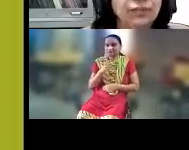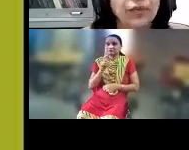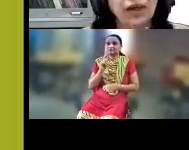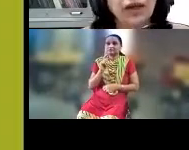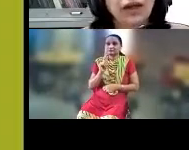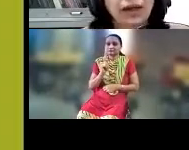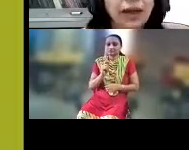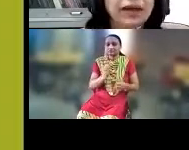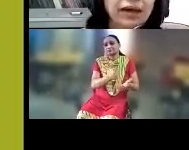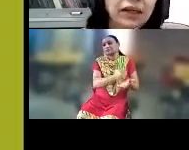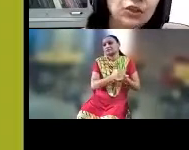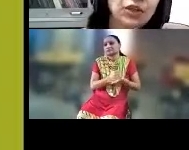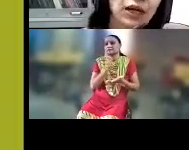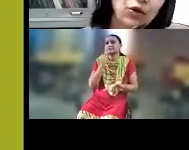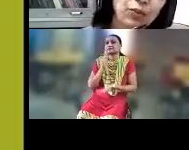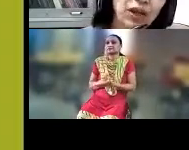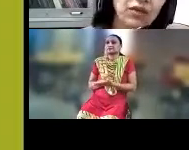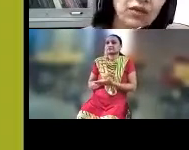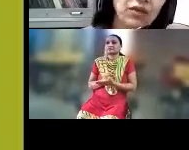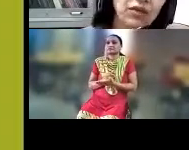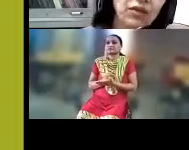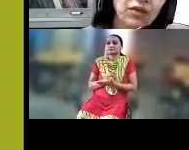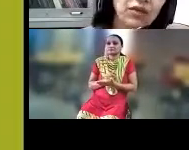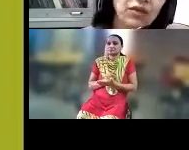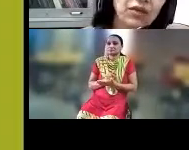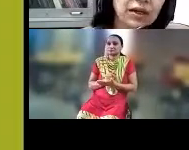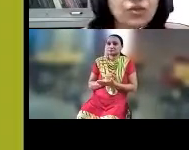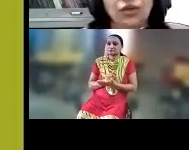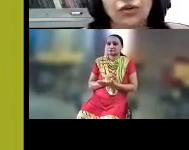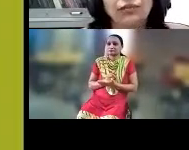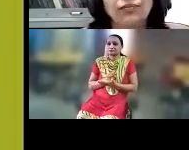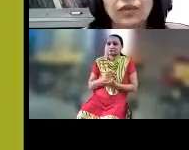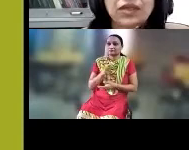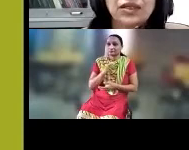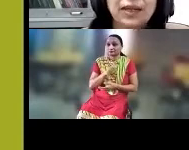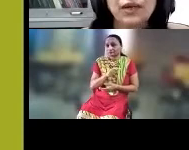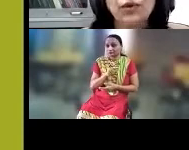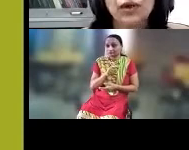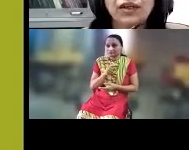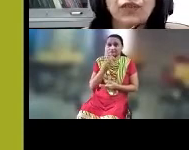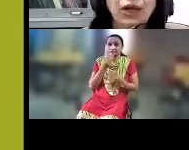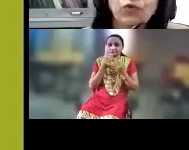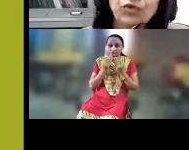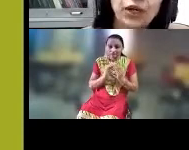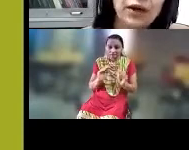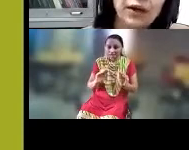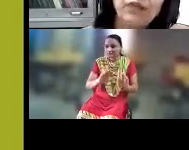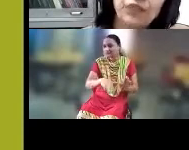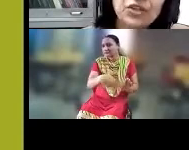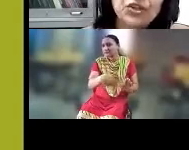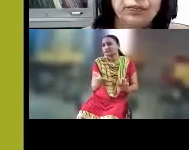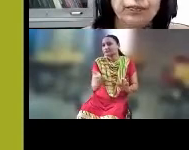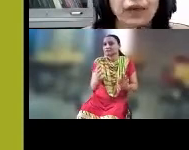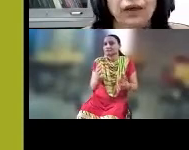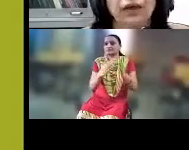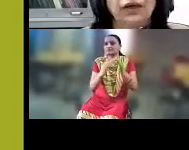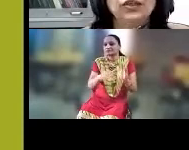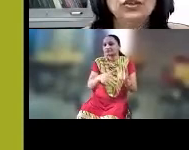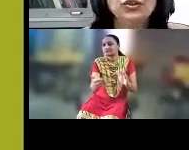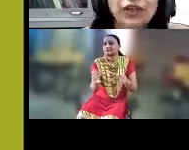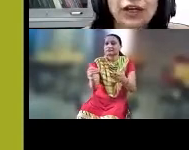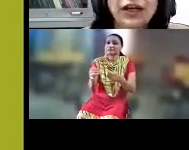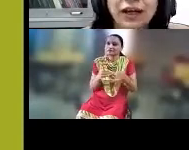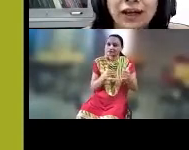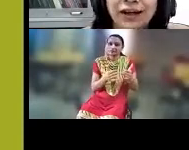चाहिए। Encourage your child to play with other children. This helps them to learn the value of sharing and friendship.